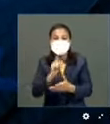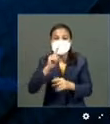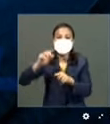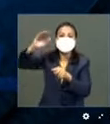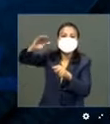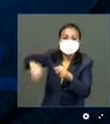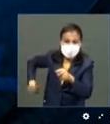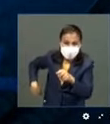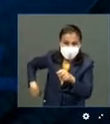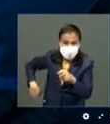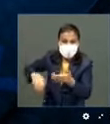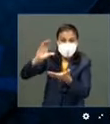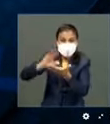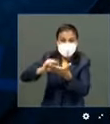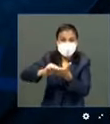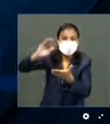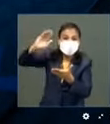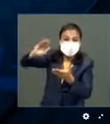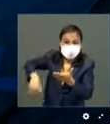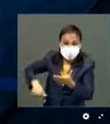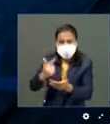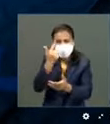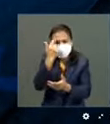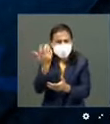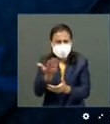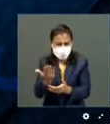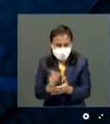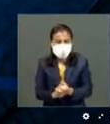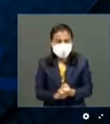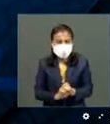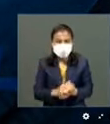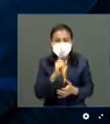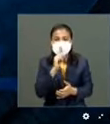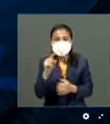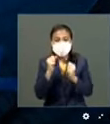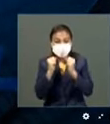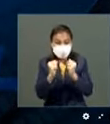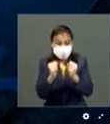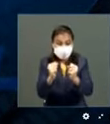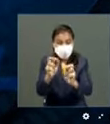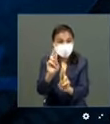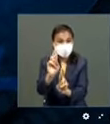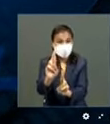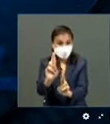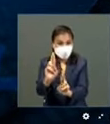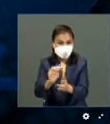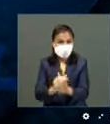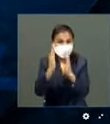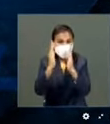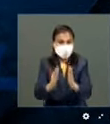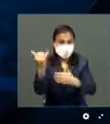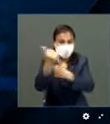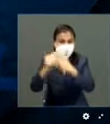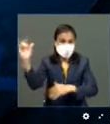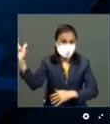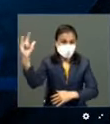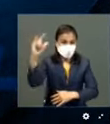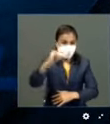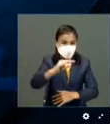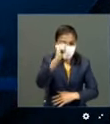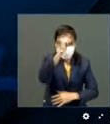องของการเคลียร์ข้อมูลนะคะเพราะว่าเราอย่างที่เรียนย้ำค่ะว่าเราพยายามที่จะเฝ้าระวังการเดินทางจากประเทศอินเดีย